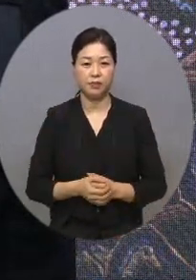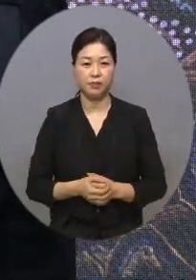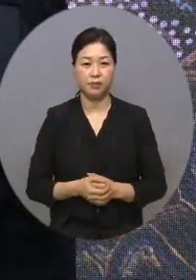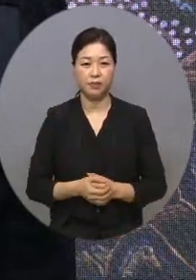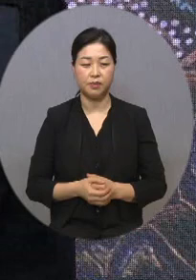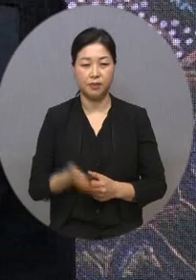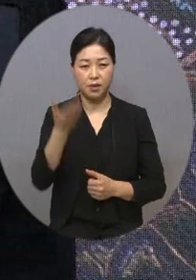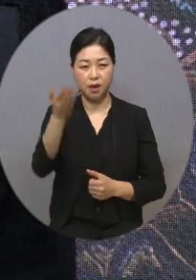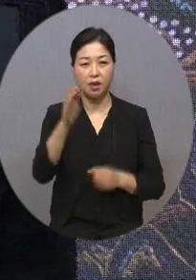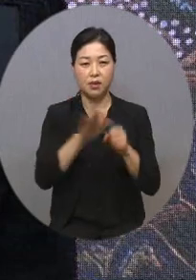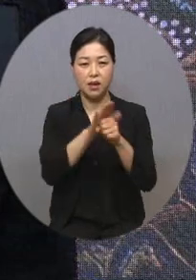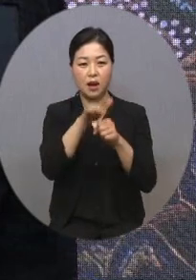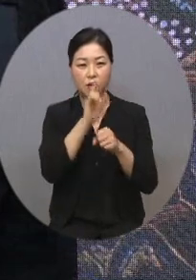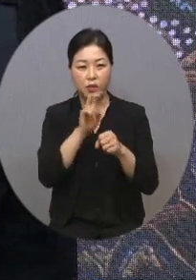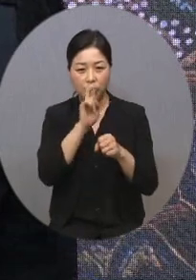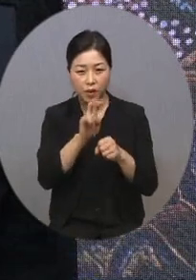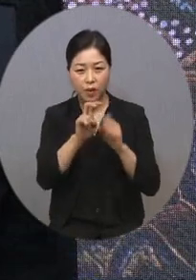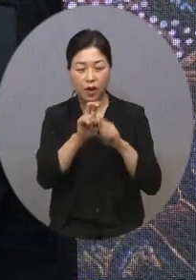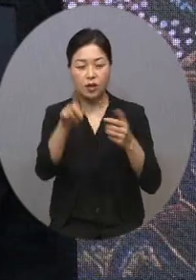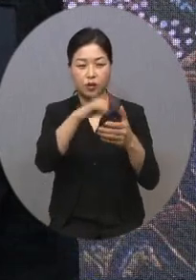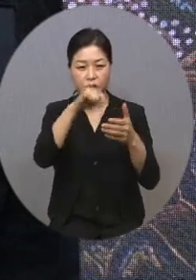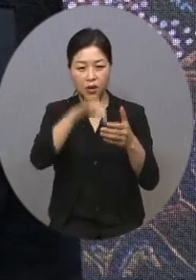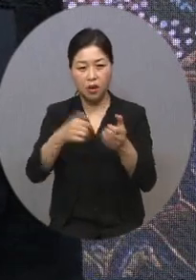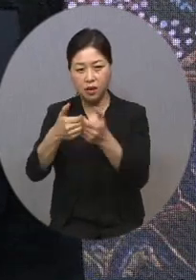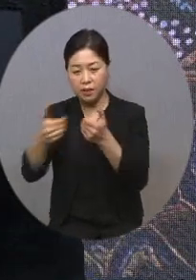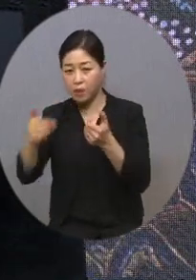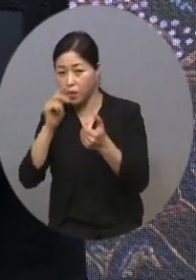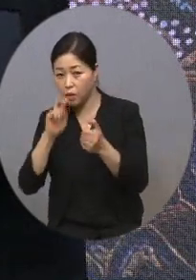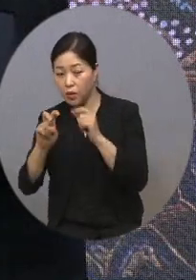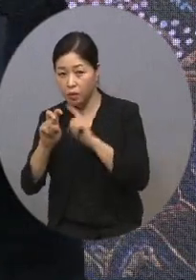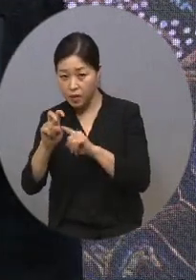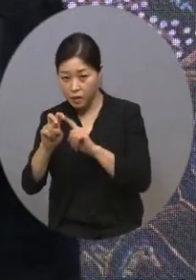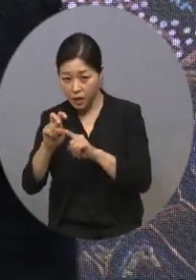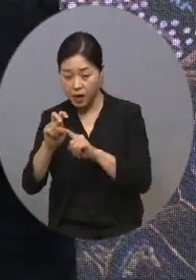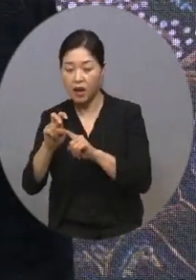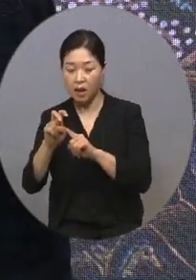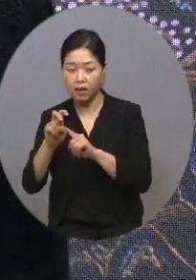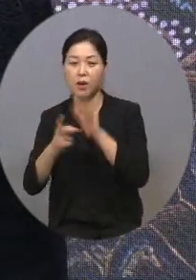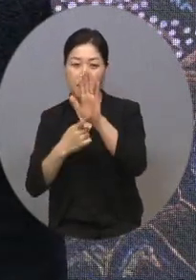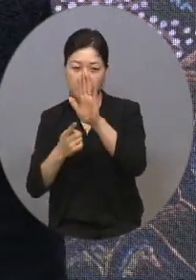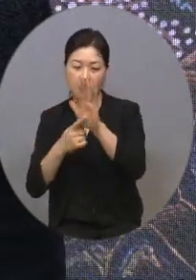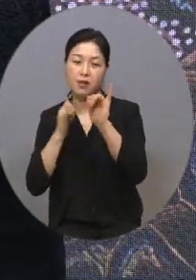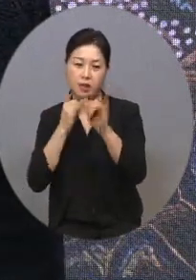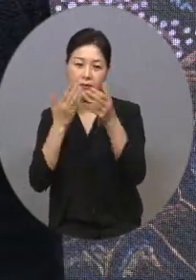이별가와 함께 참가했습니다. 축하드립니다. 잘했다!